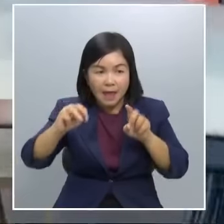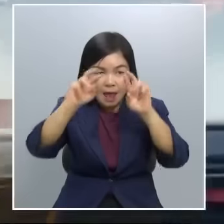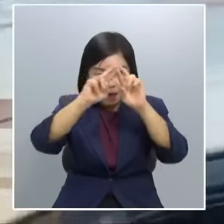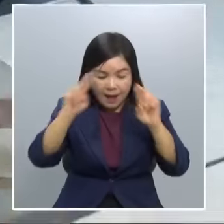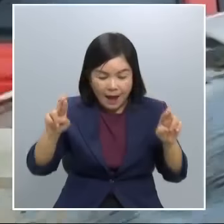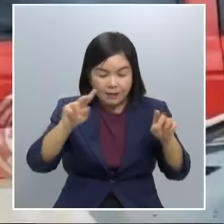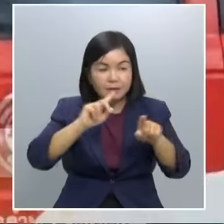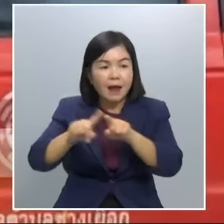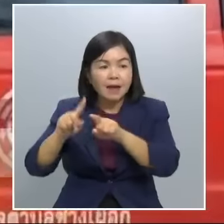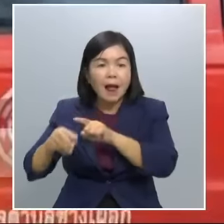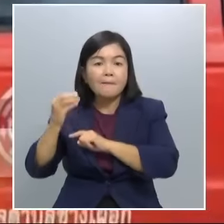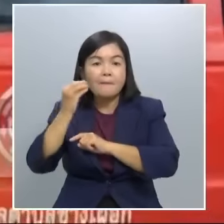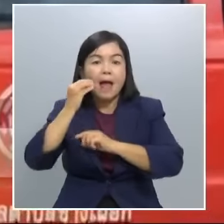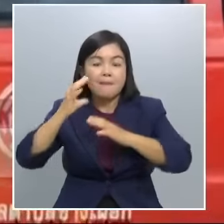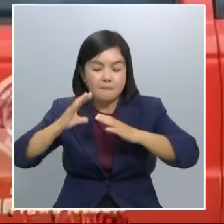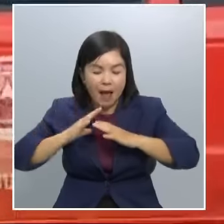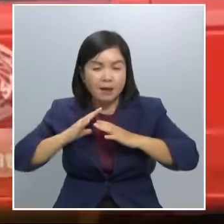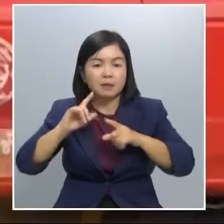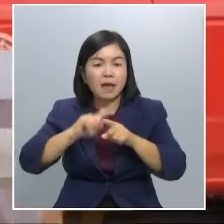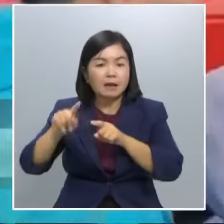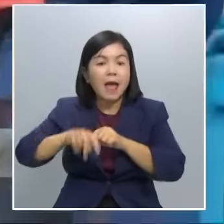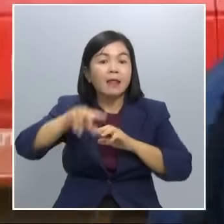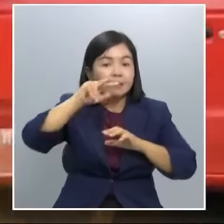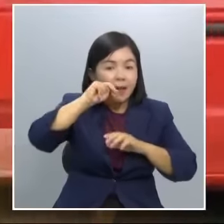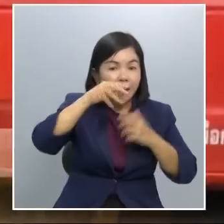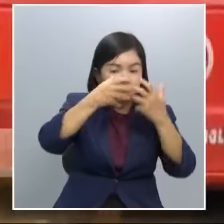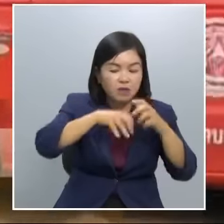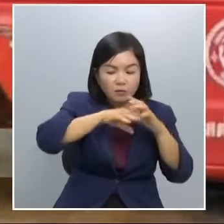อพักไม่สามารถระบายน้ำลงคลองชลประทาน